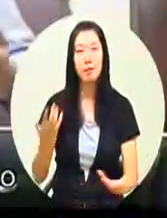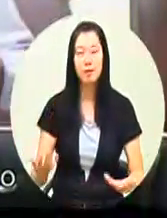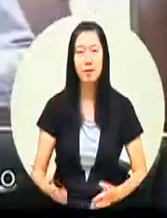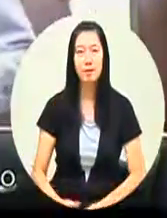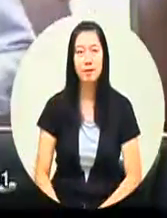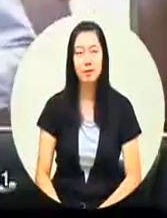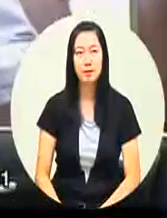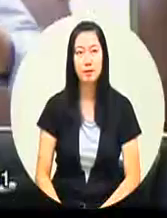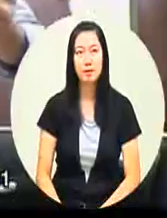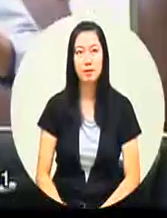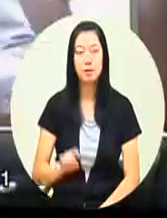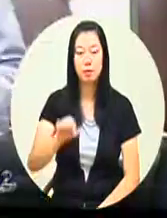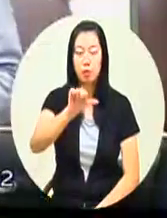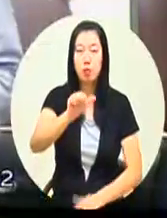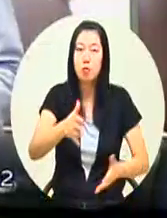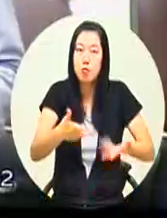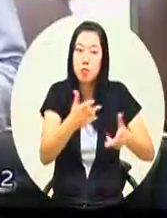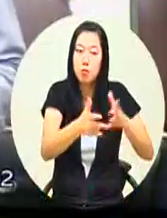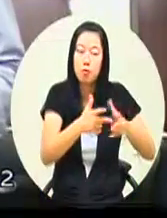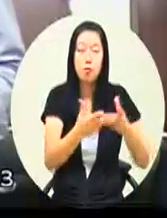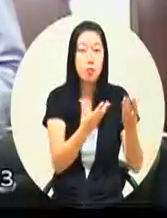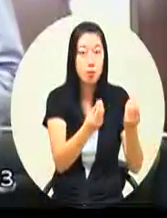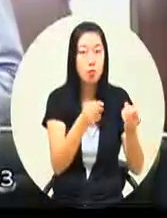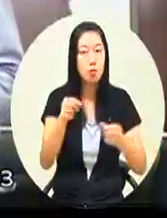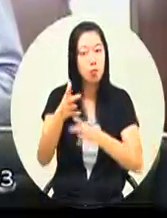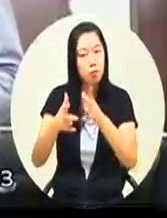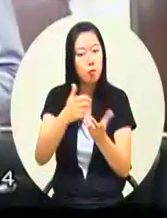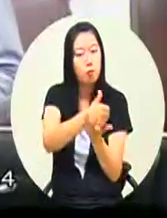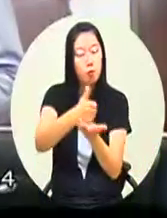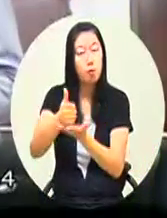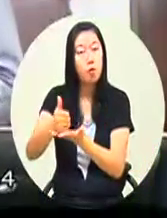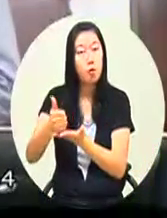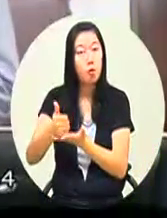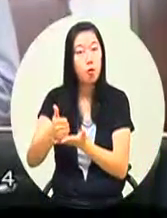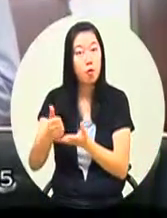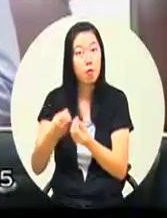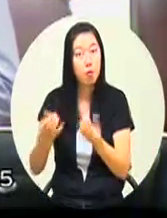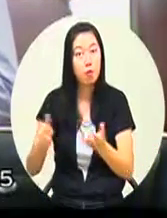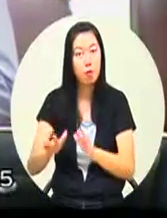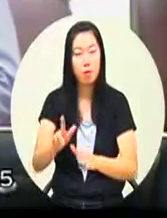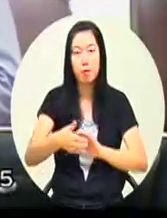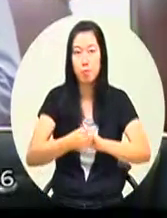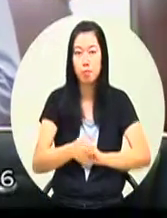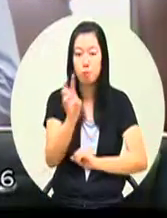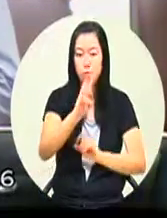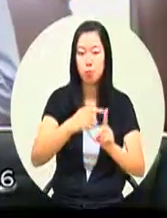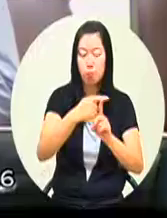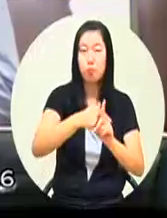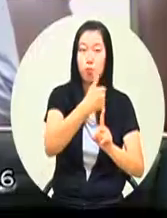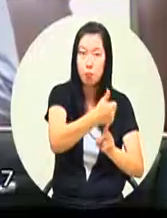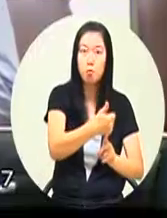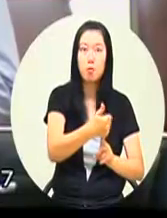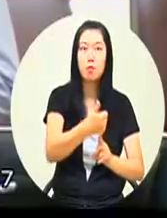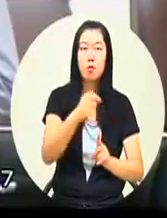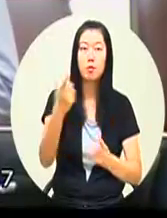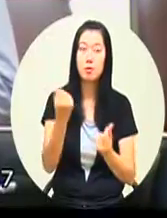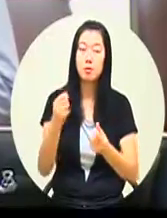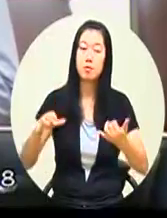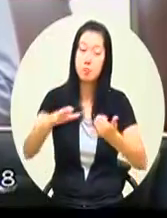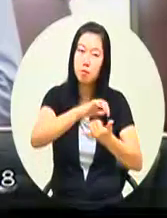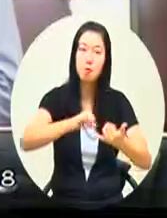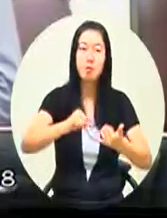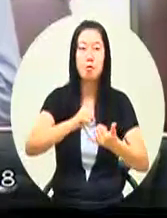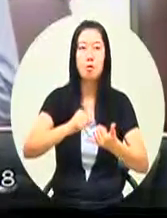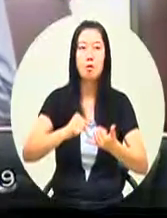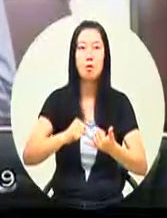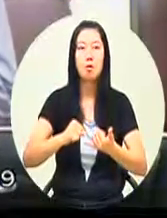现在五清已经没有了，那个水怎么去运用？但最主要是如果说确定那个水质是好的，能够往这个方向尤其是台湾的整个都